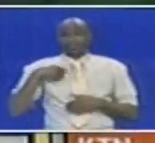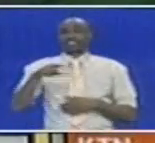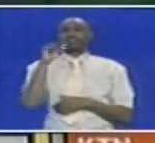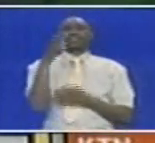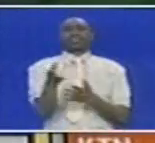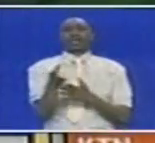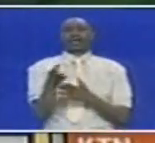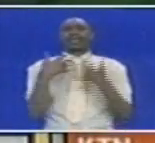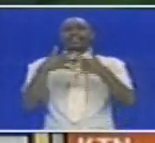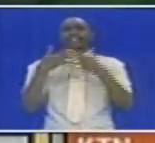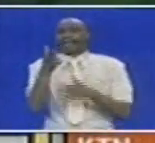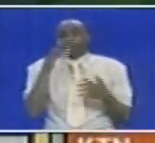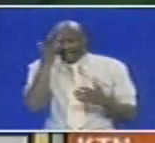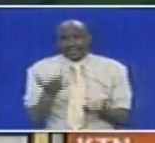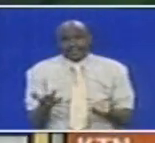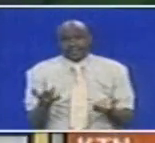at his gate?